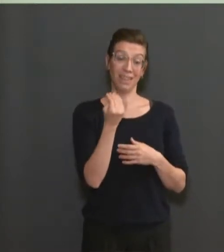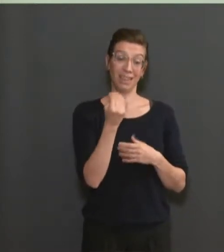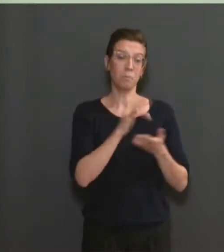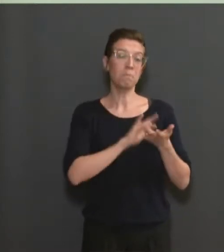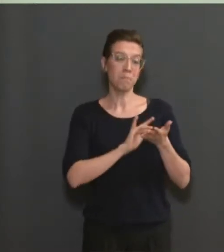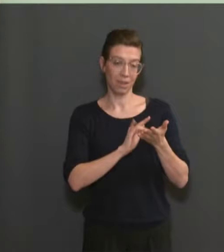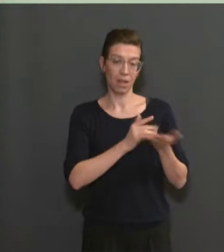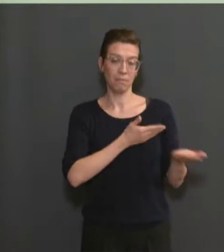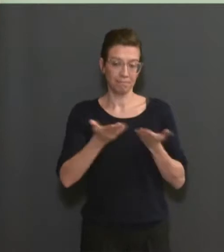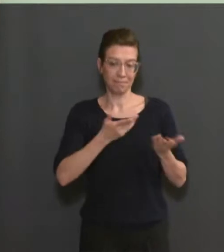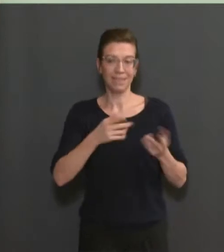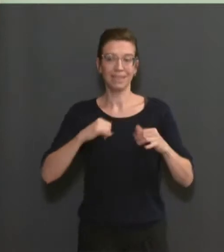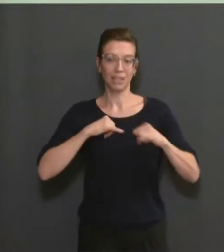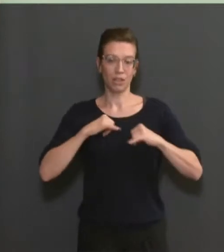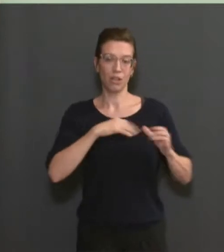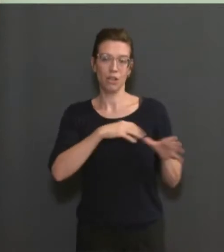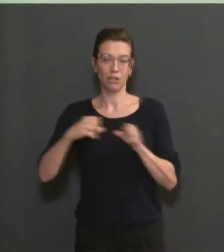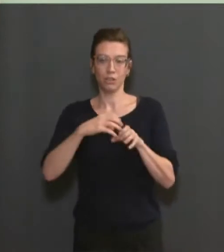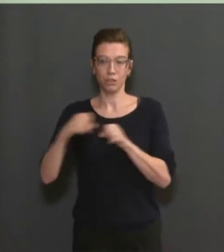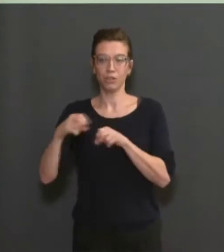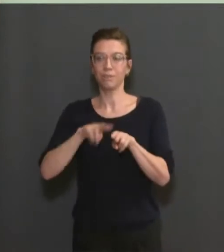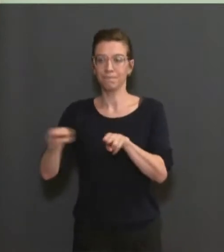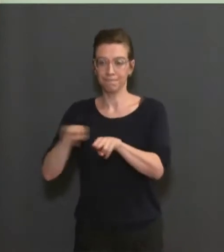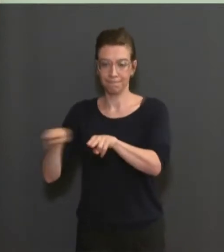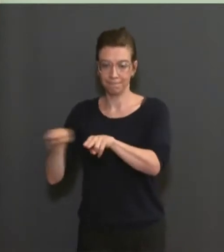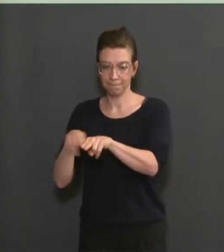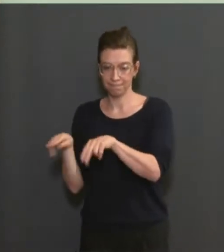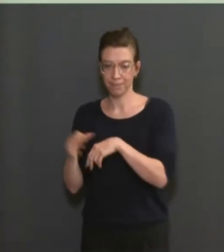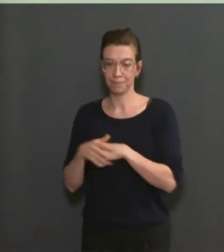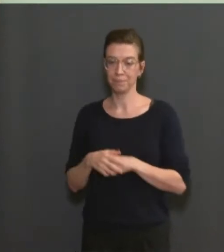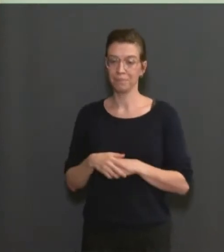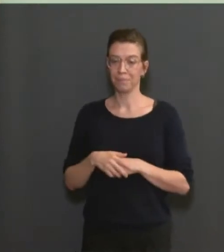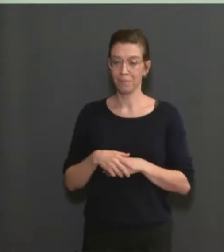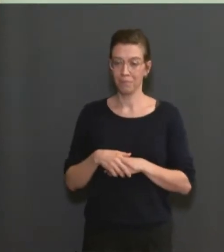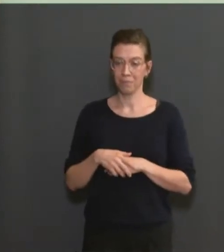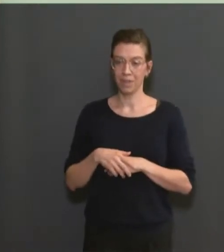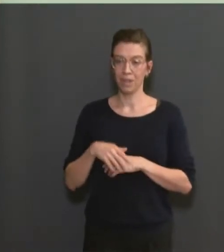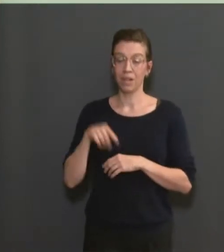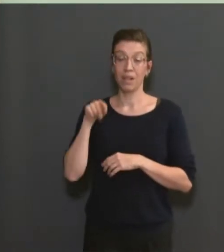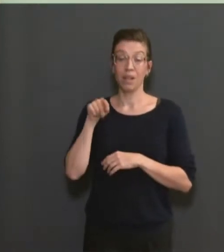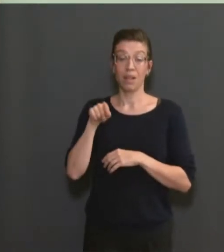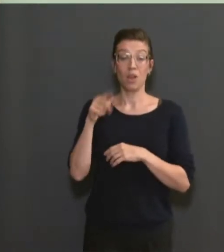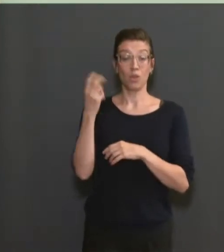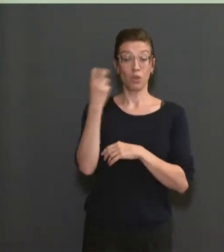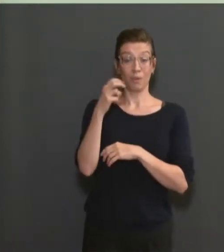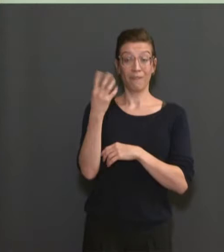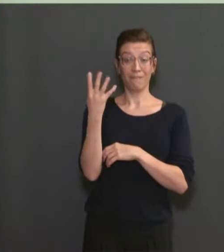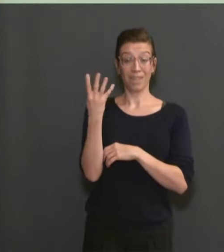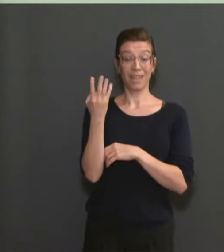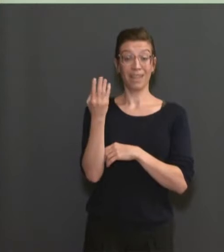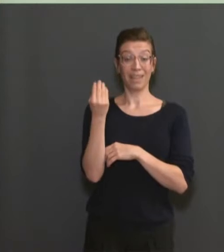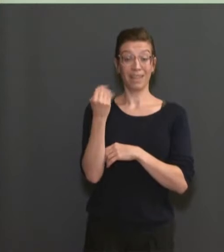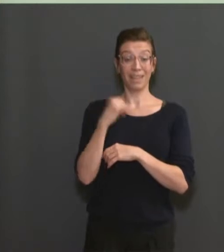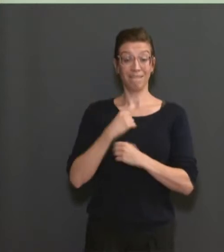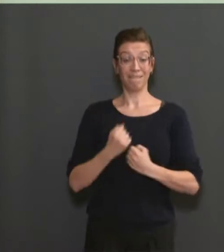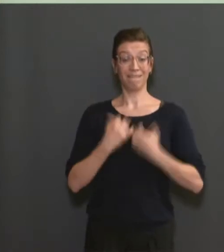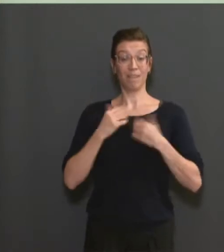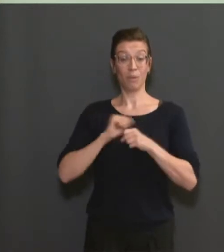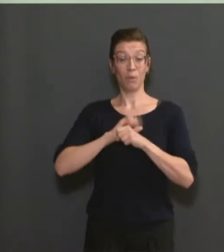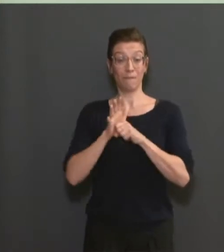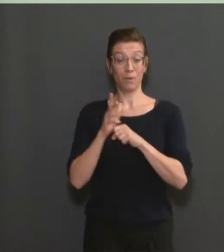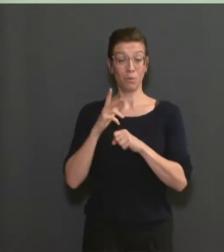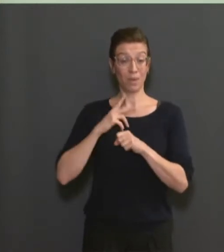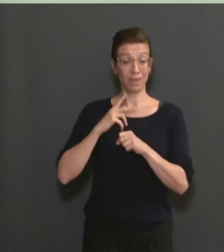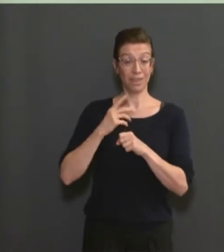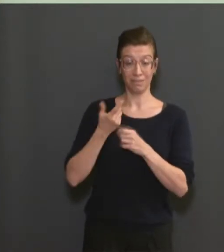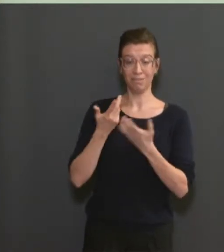Gisteren werden er 294 nieuwe patiënten opgenomen met COVID. Het is ondertussen bijna 1 maand